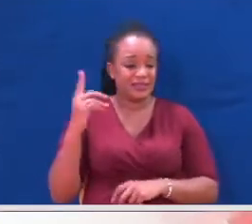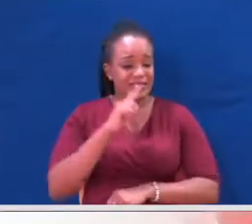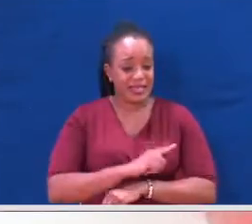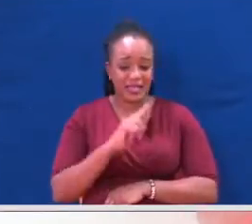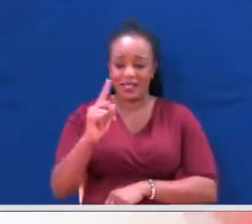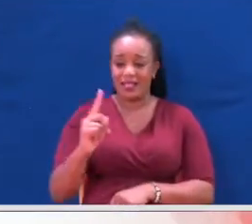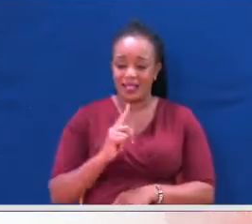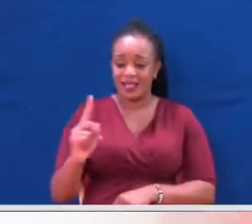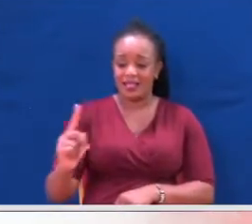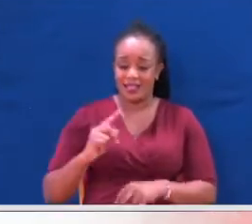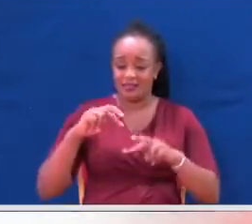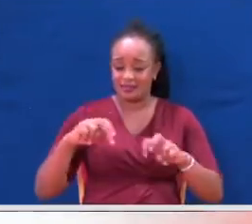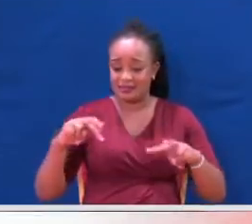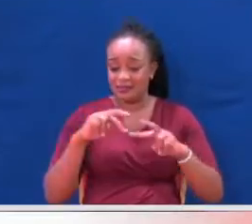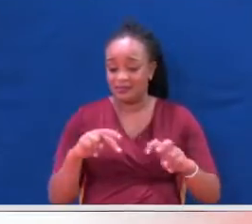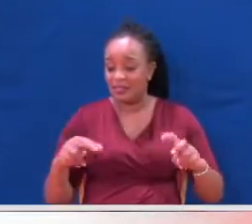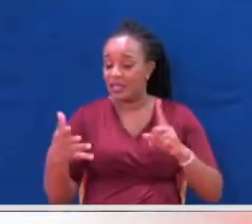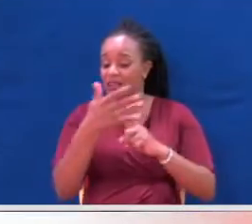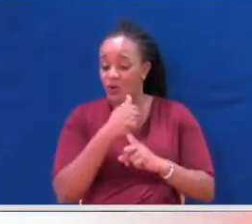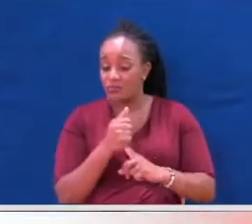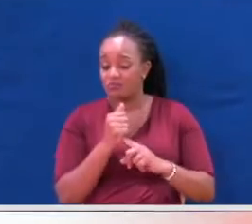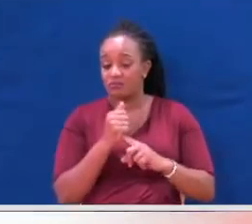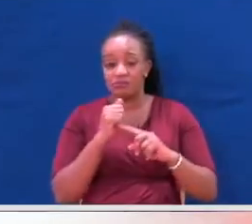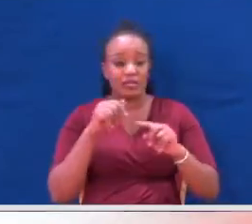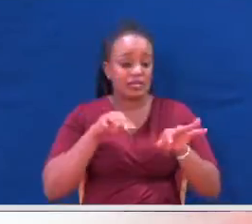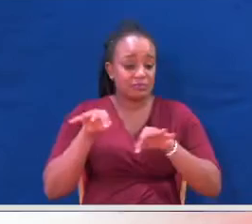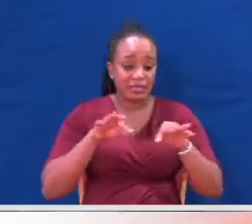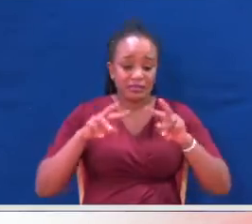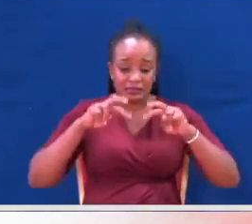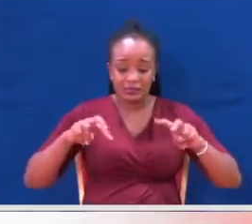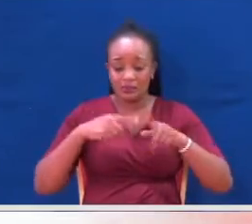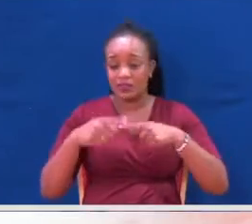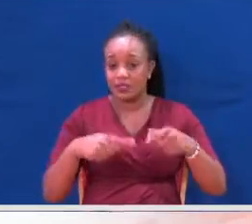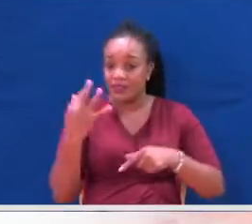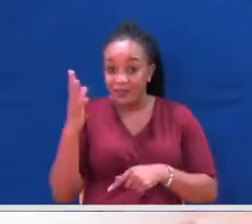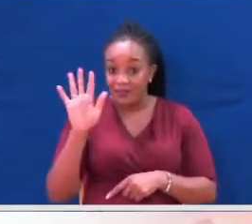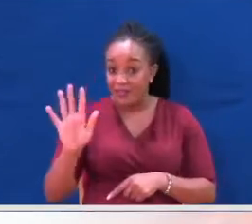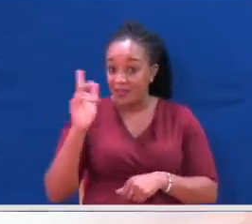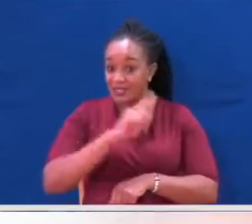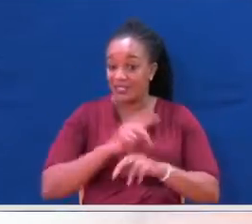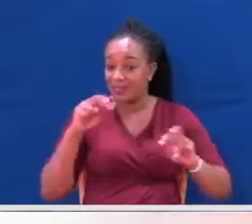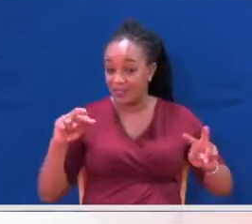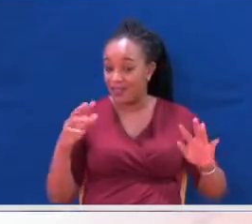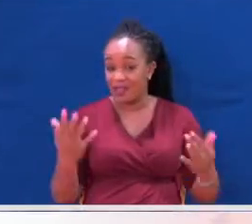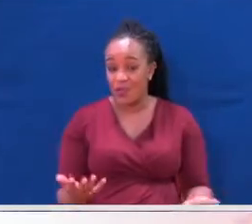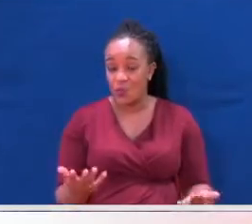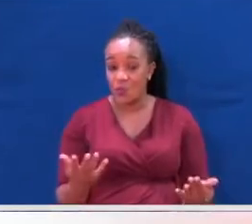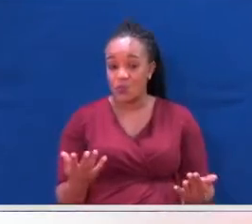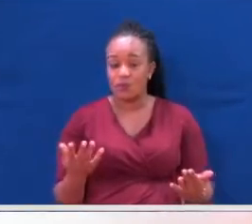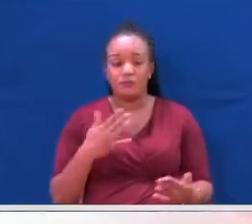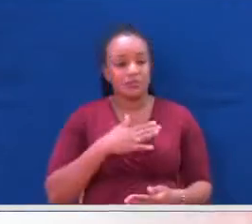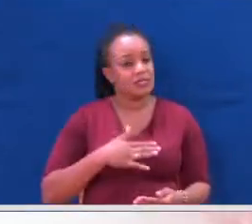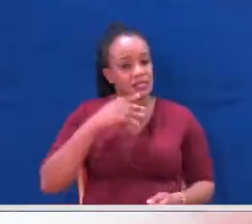pahali wamefika tunaambiwa, tuna wana investigate. Hawezi chukua 35 days kuinvestigate. Tafadhali